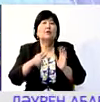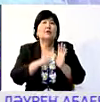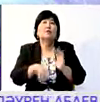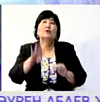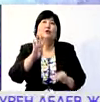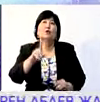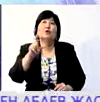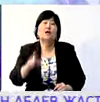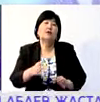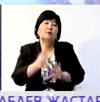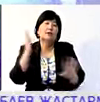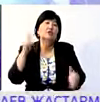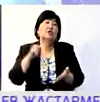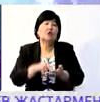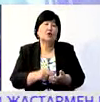14074 адам кезекте тұр.